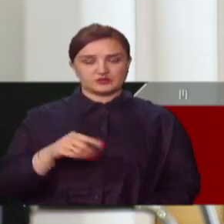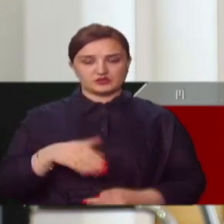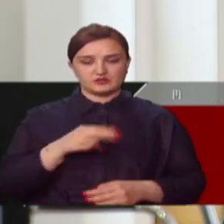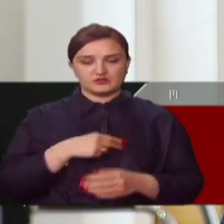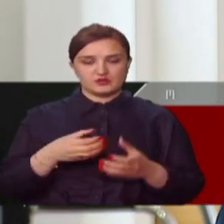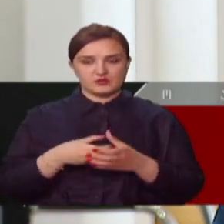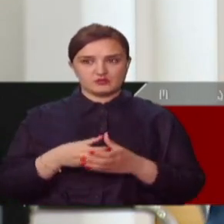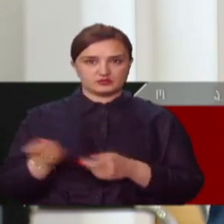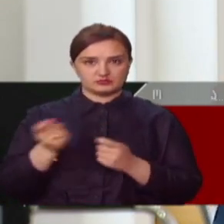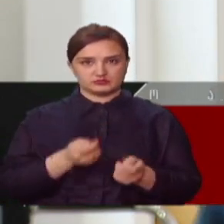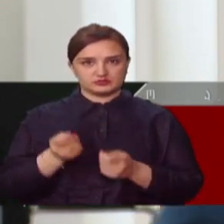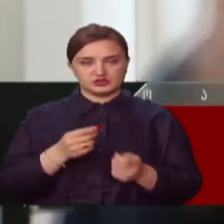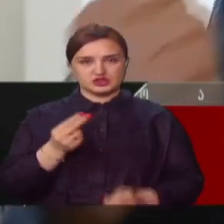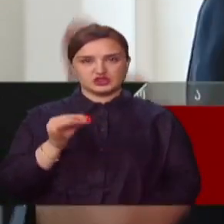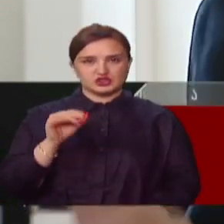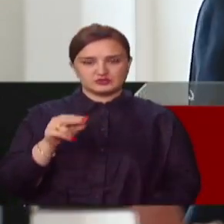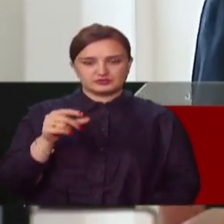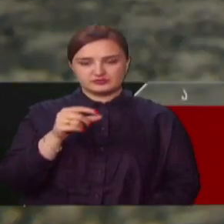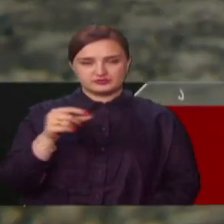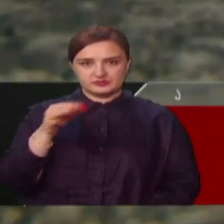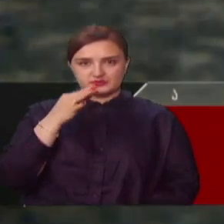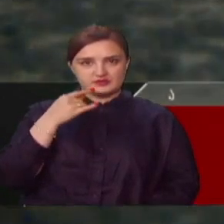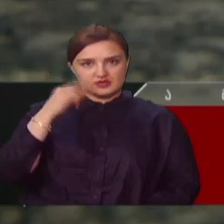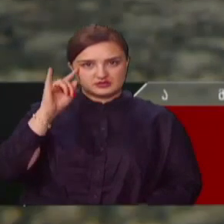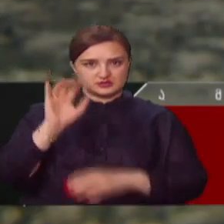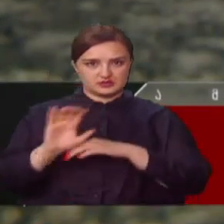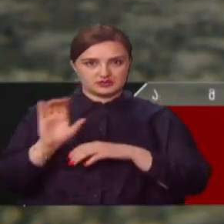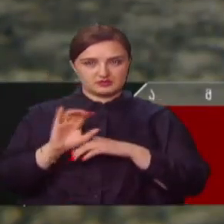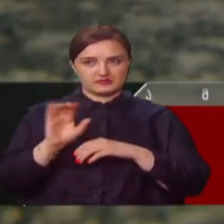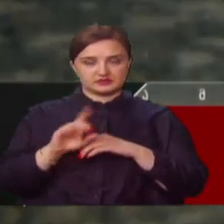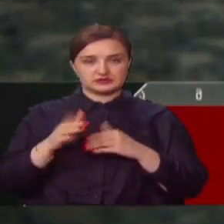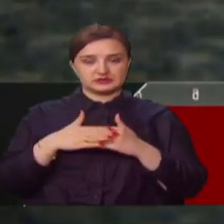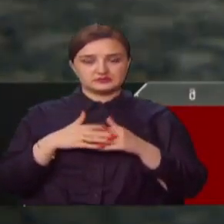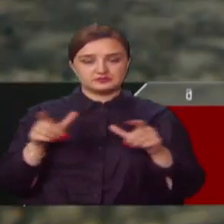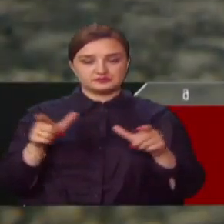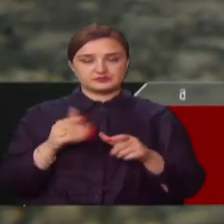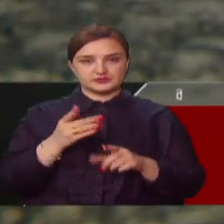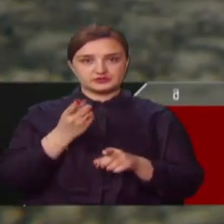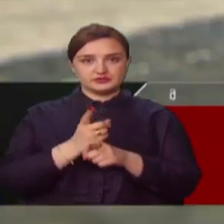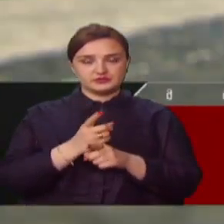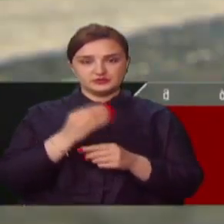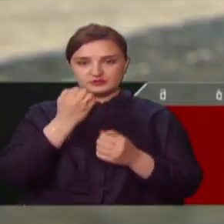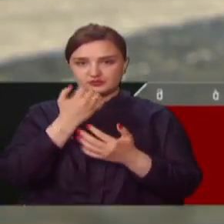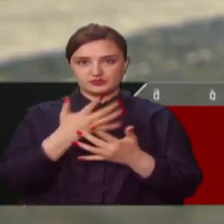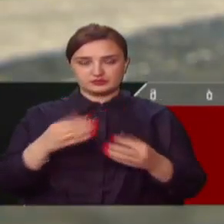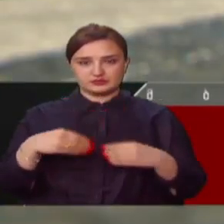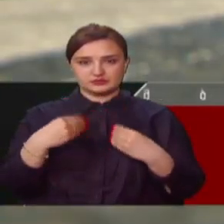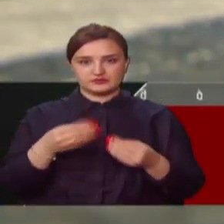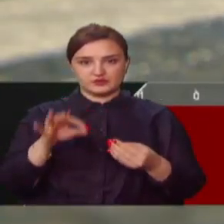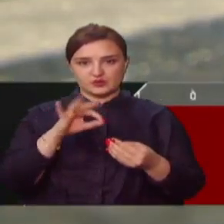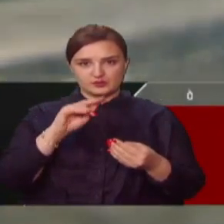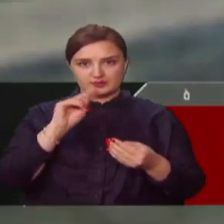კომპანიებს შემოაქვს მიკროჩიპები და შემდეგ იგი გადადის ყაზახეთში. სანქცირებული ქვეყნისთვის აკრძალული პროდუქციის მიწოდების შესახებ